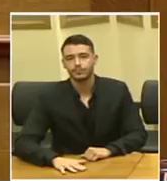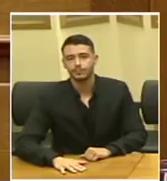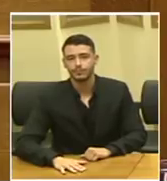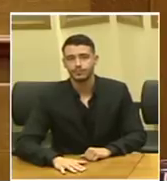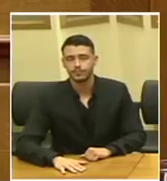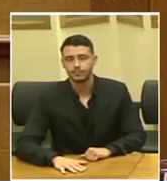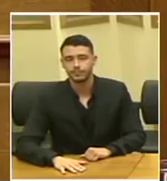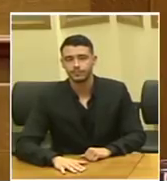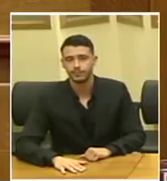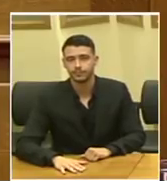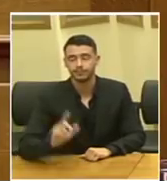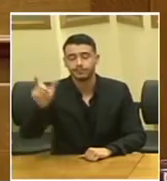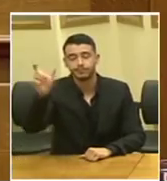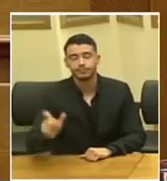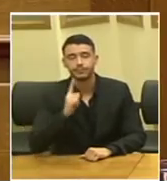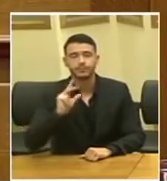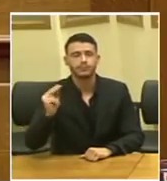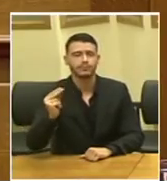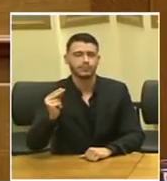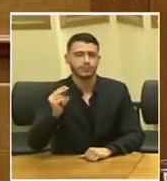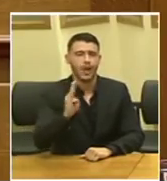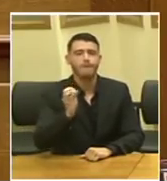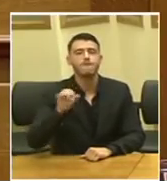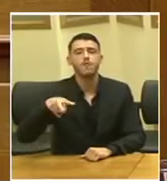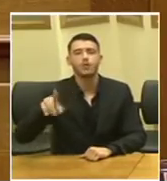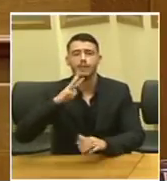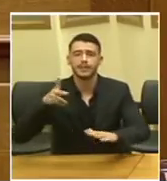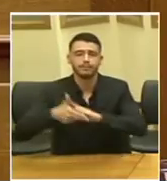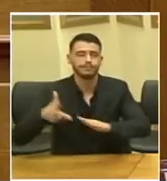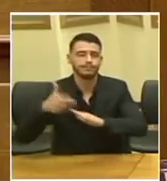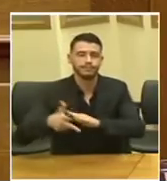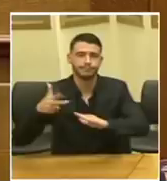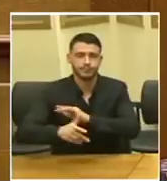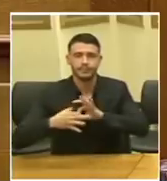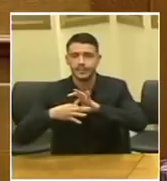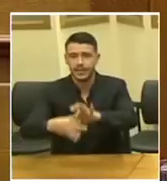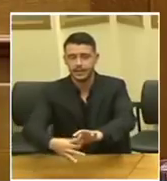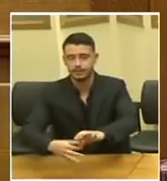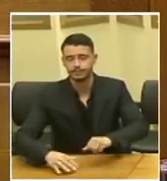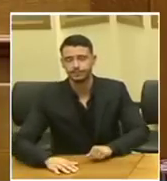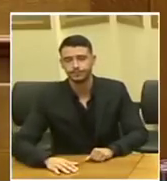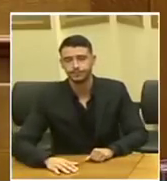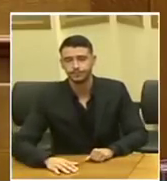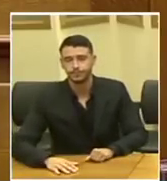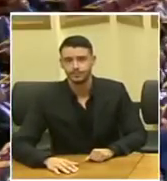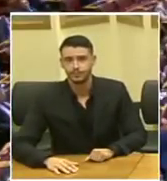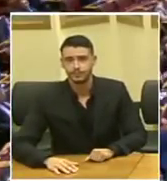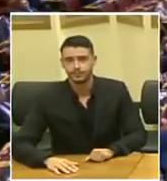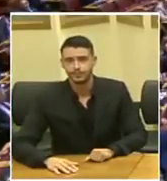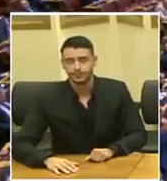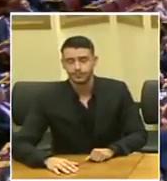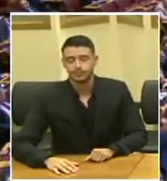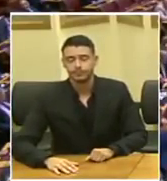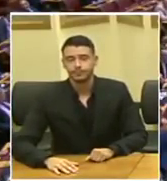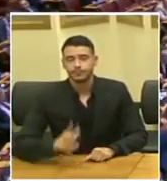Κυρία Βούλτεψη, παρακαλώ. Κάντε ησυχία. Τι έλεγε για το διαβατήριο. Βούλτεψη. Τι έλεγε για το διαβατήριο. Γιατί το